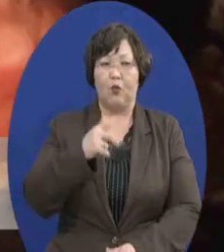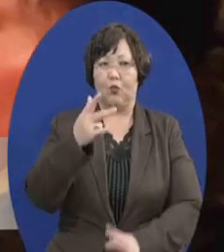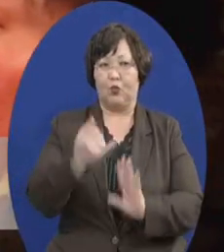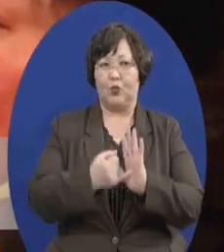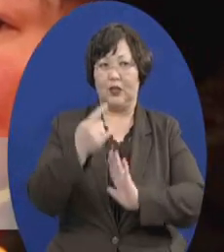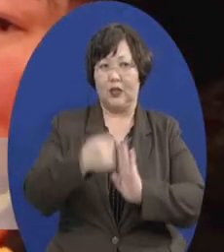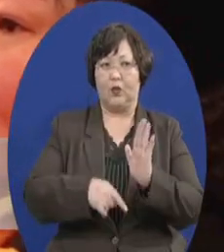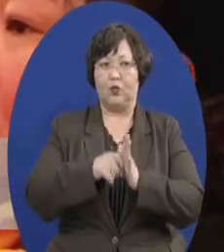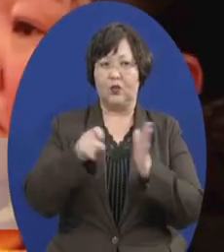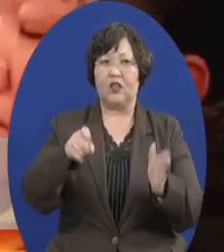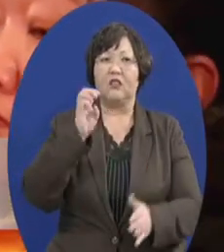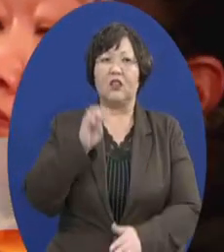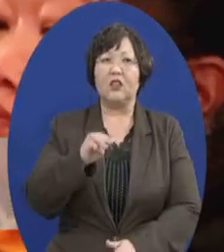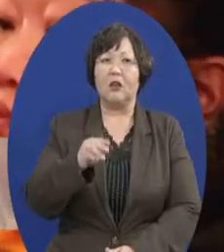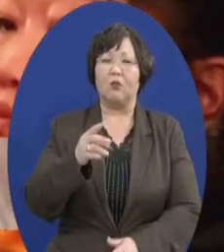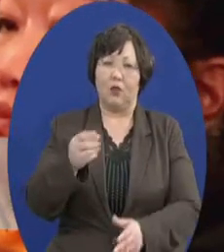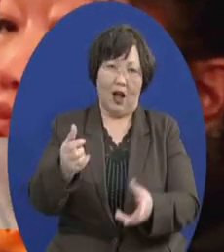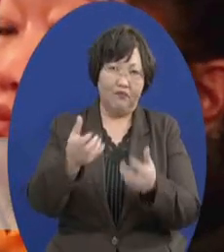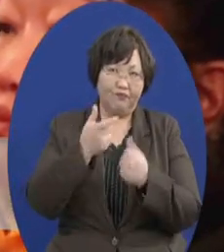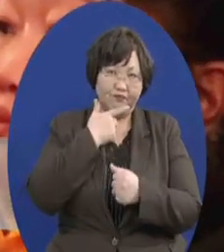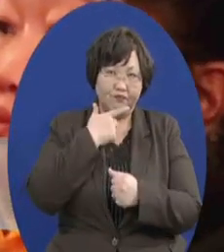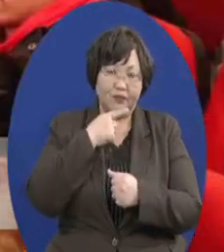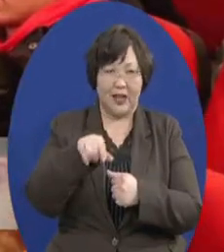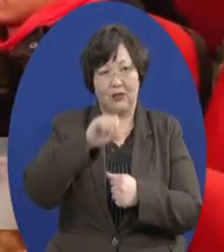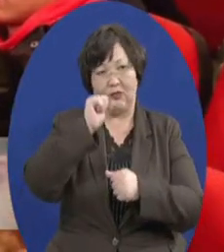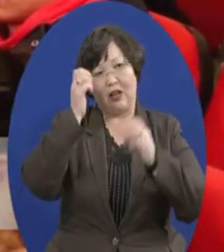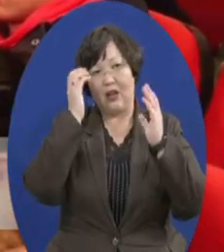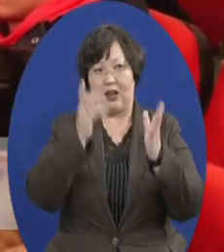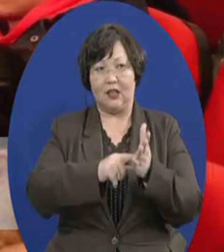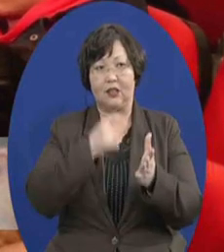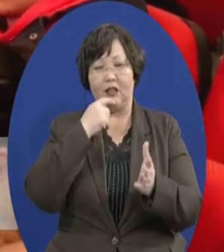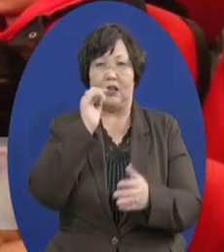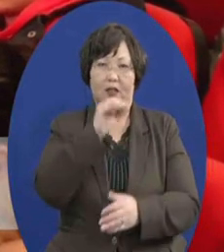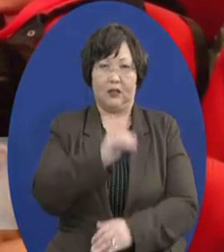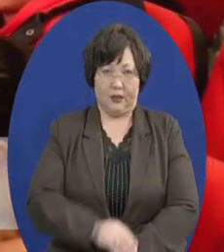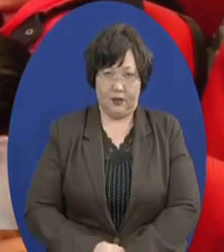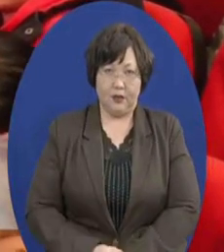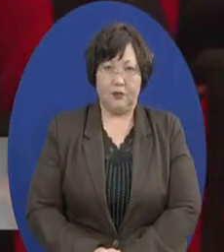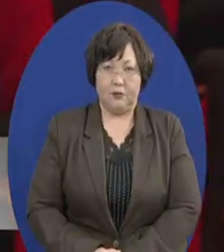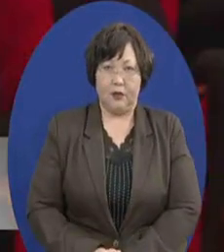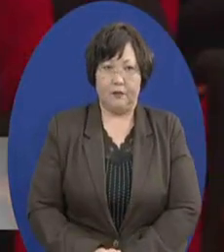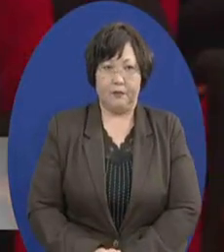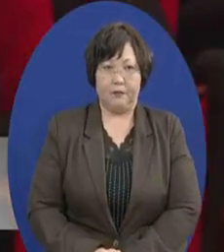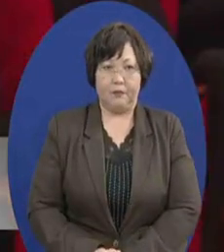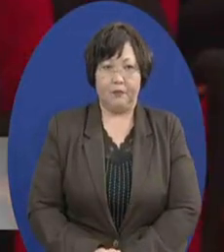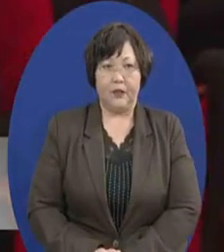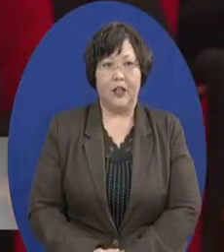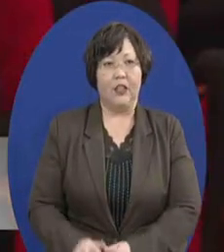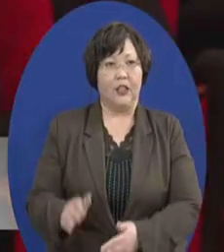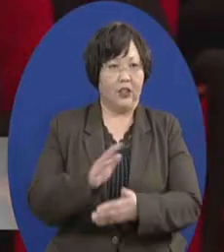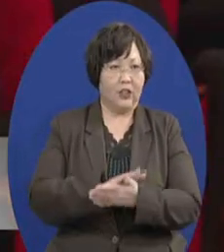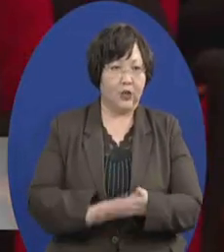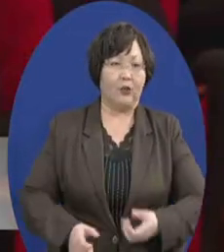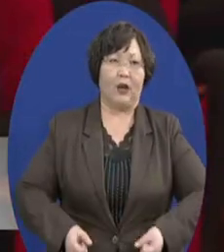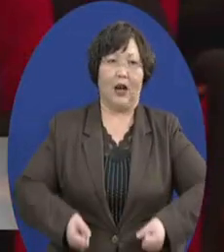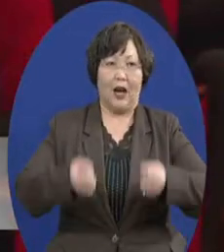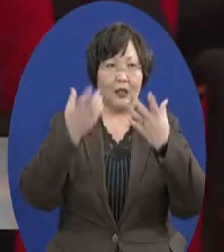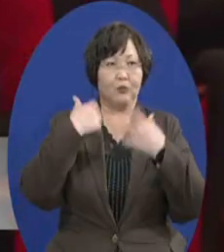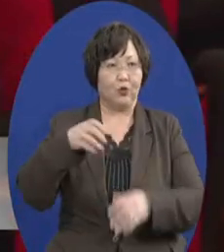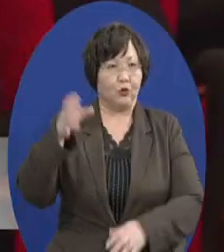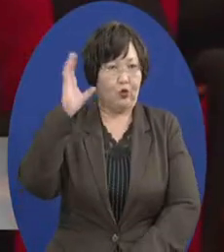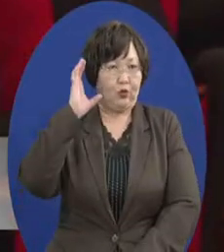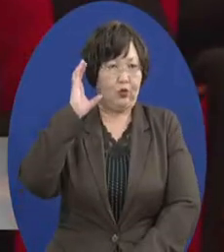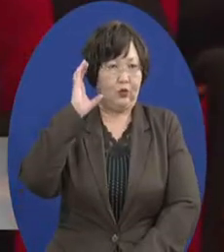сарын тэтгэмжээ авч чадахгүй төрөх учраас энэ асуудалд анхаарч өгөхийг хүссэн байна. Шийдвэрийг гарсныг